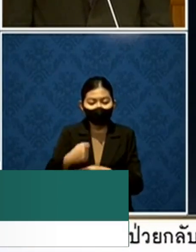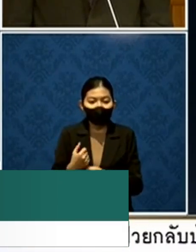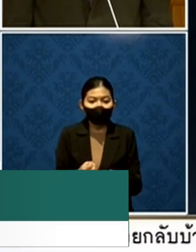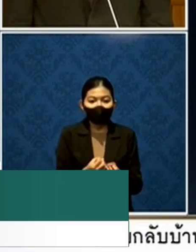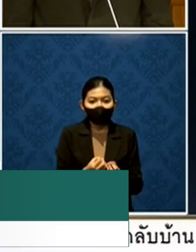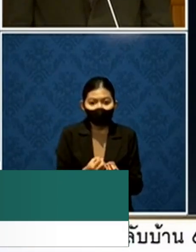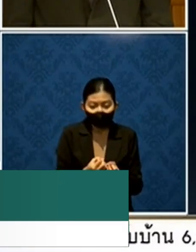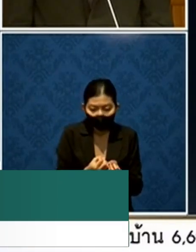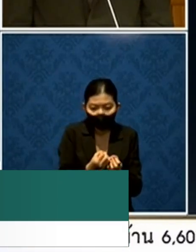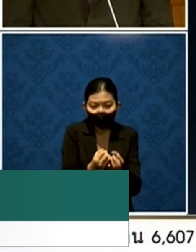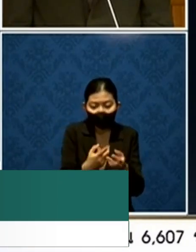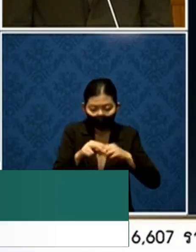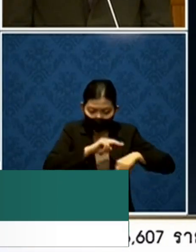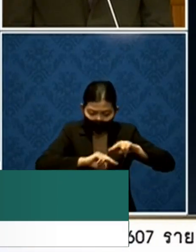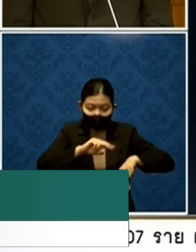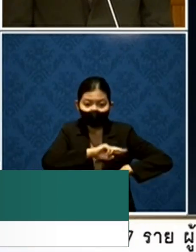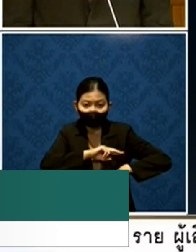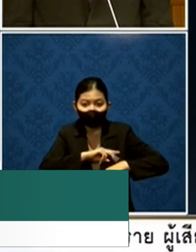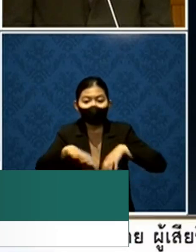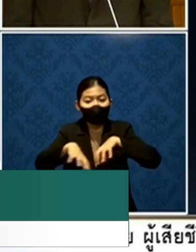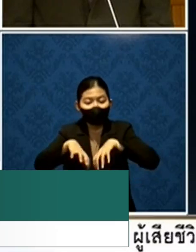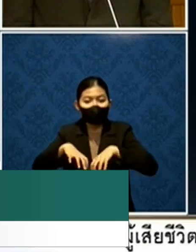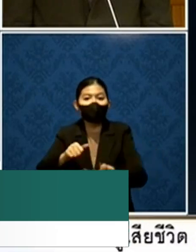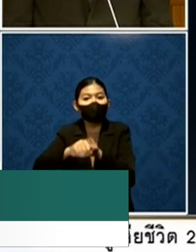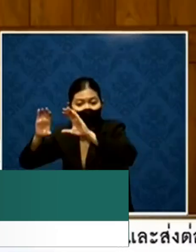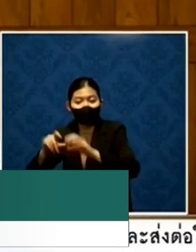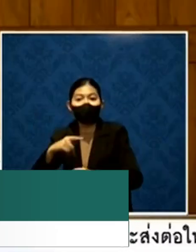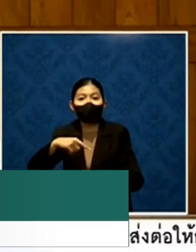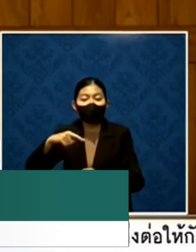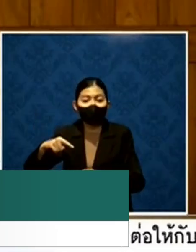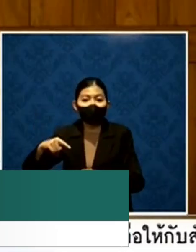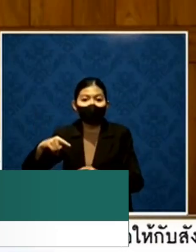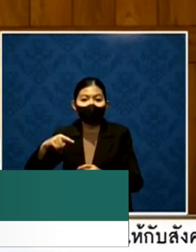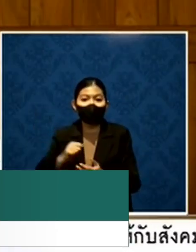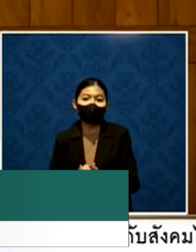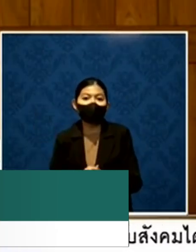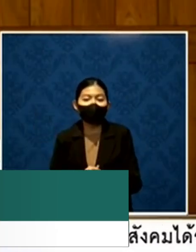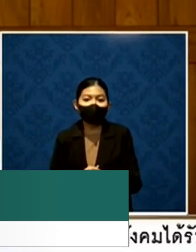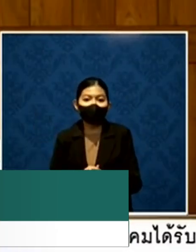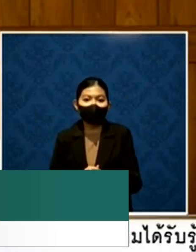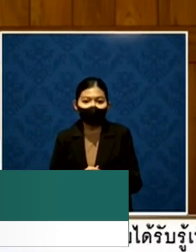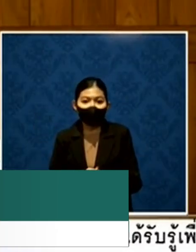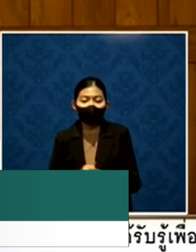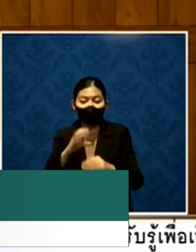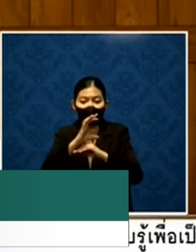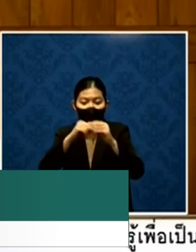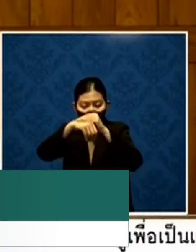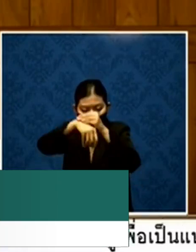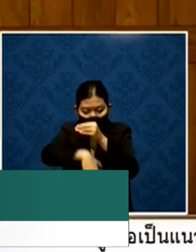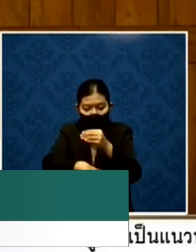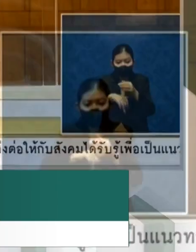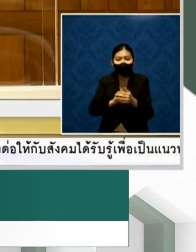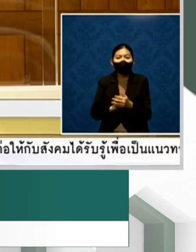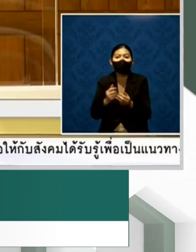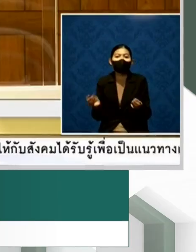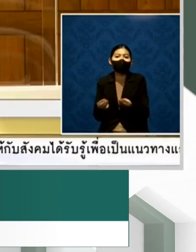เนี่ยจะตัดลดงบประมาณของกระทรวงกลาโหมอย่างเงี้ยนะครับหรือกระทรว